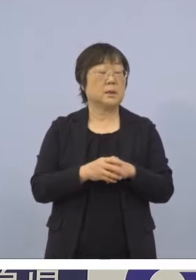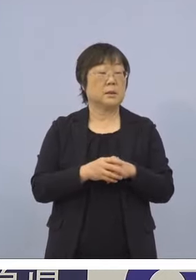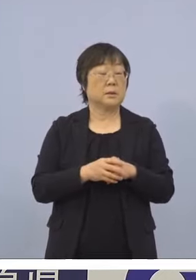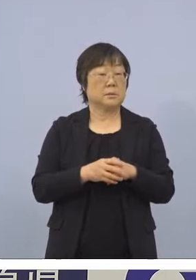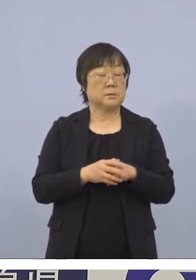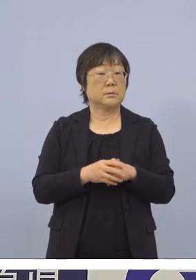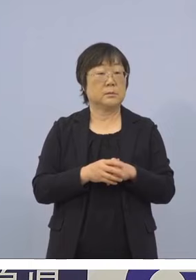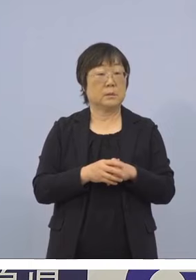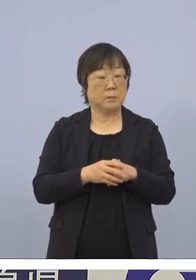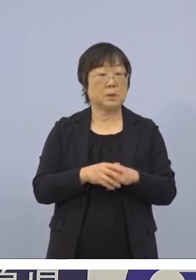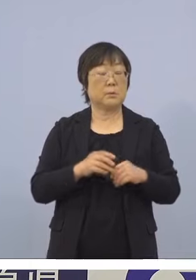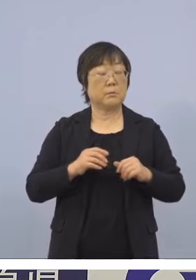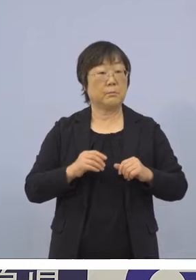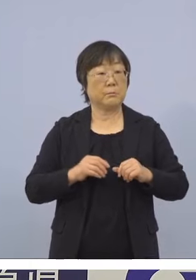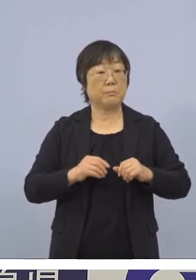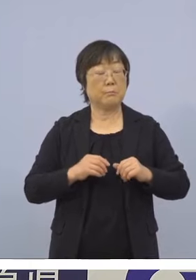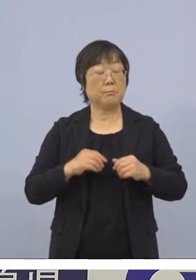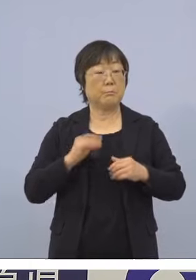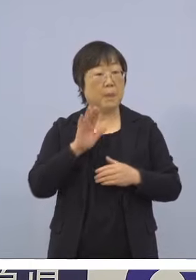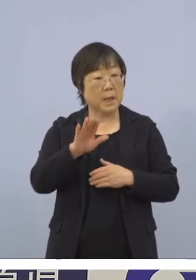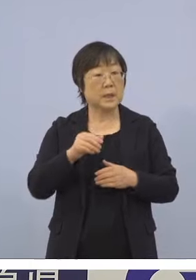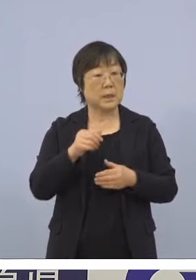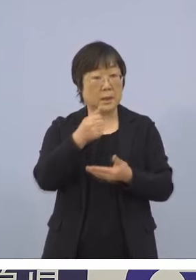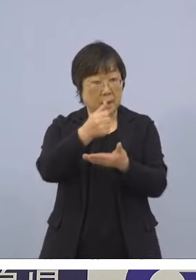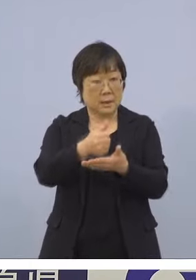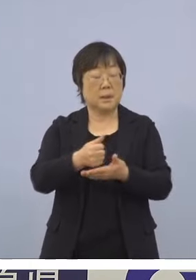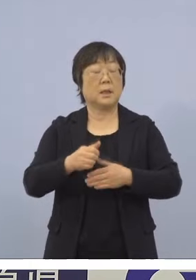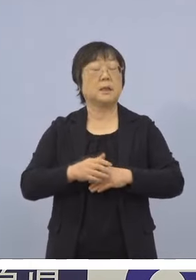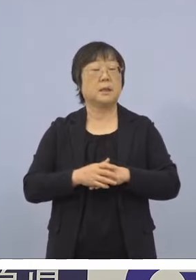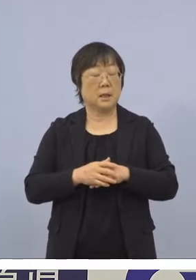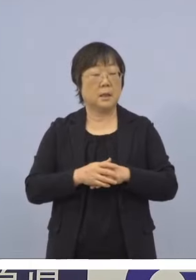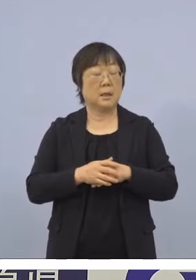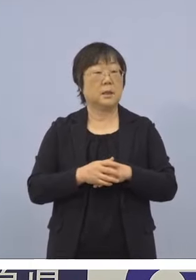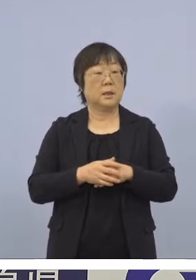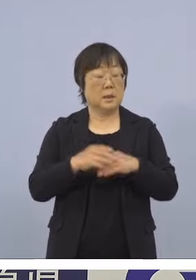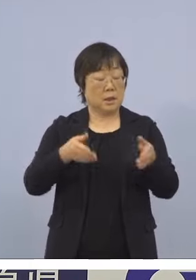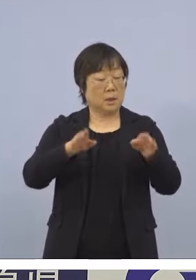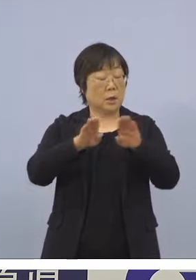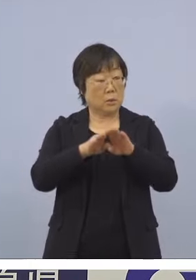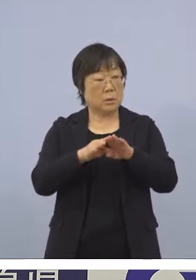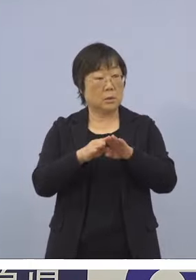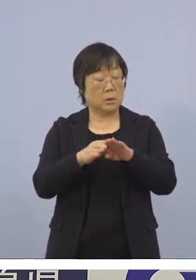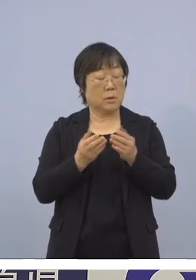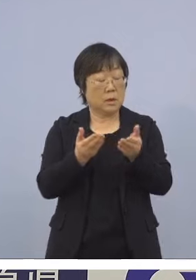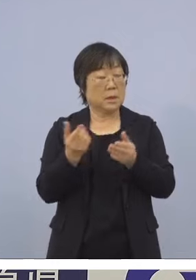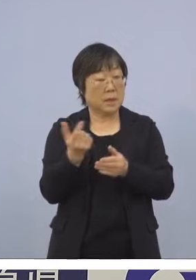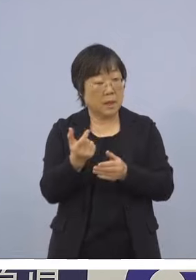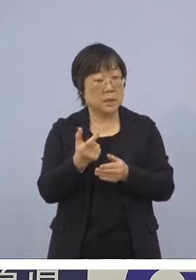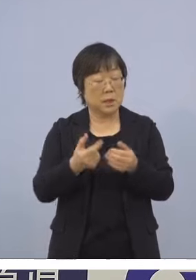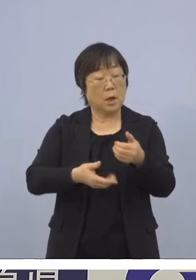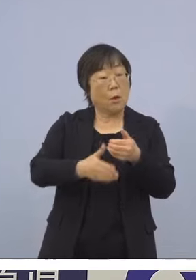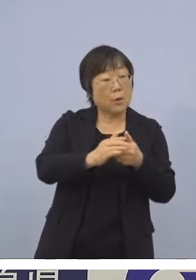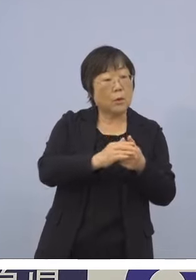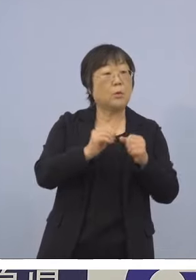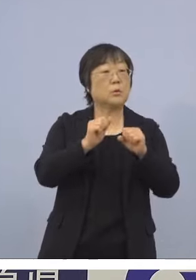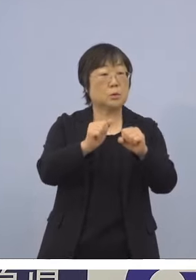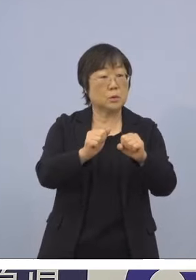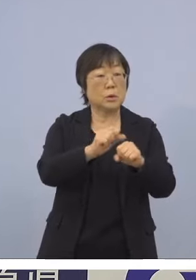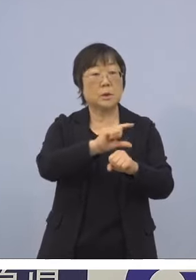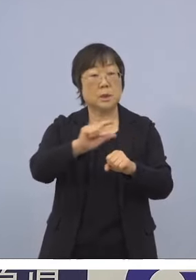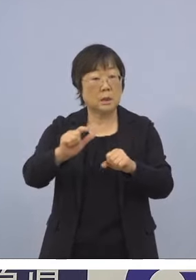前面に立っていただいて、いま一度、耐震診断をして、そして耐震補強をする